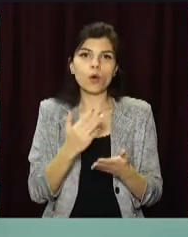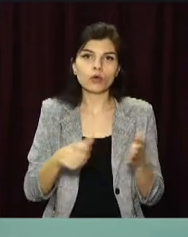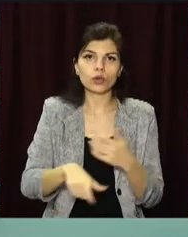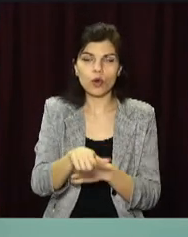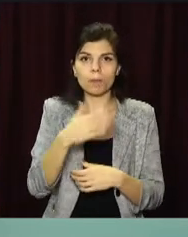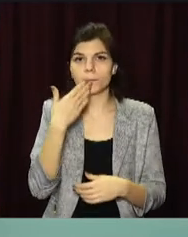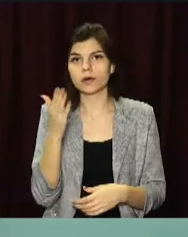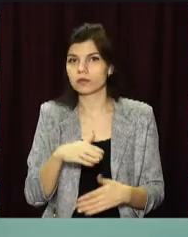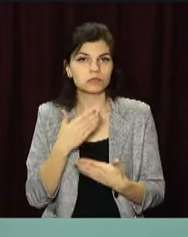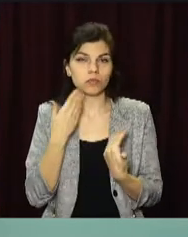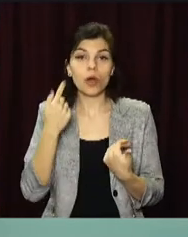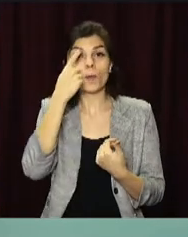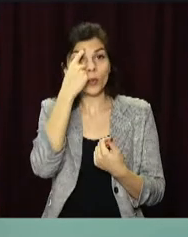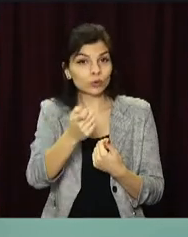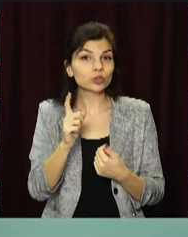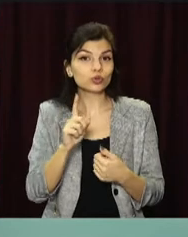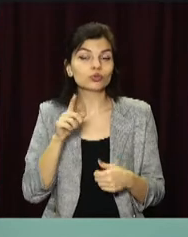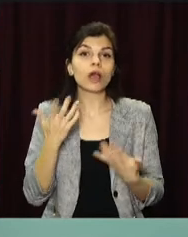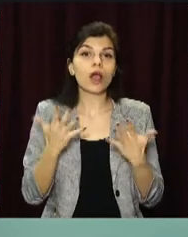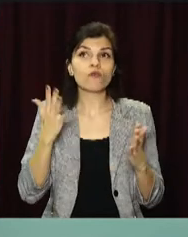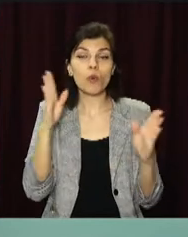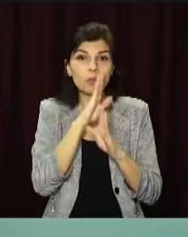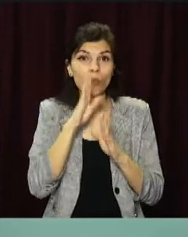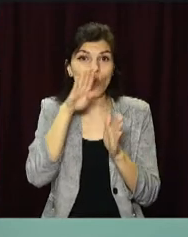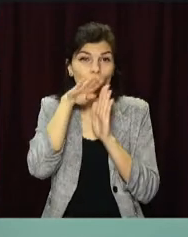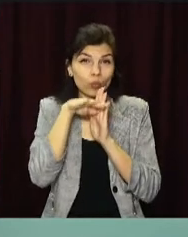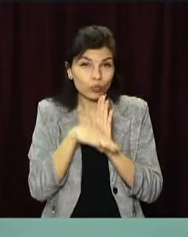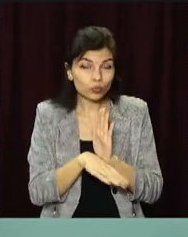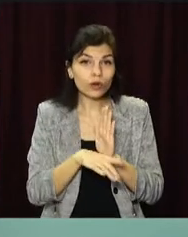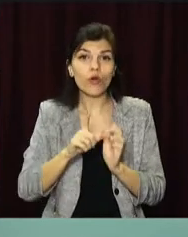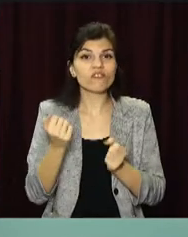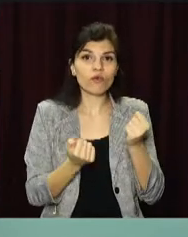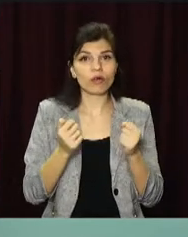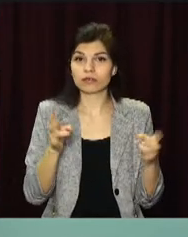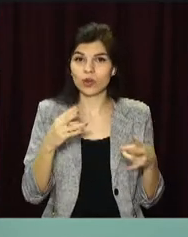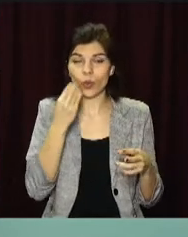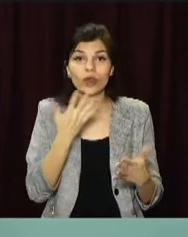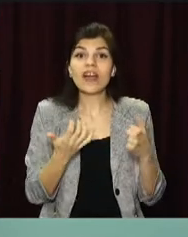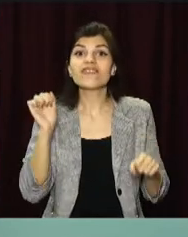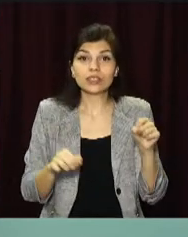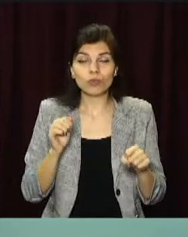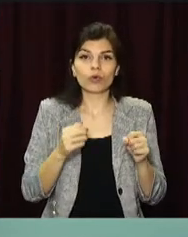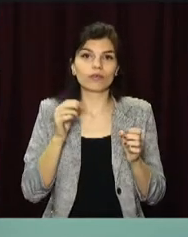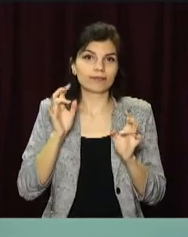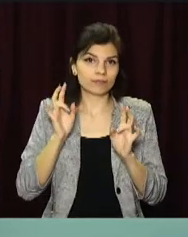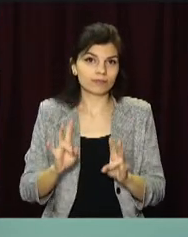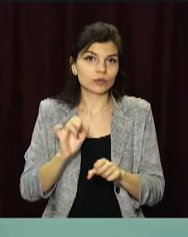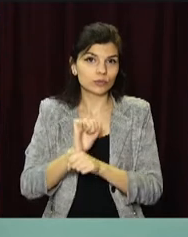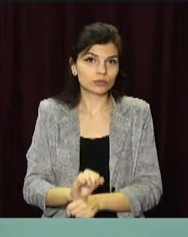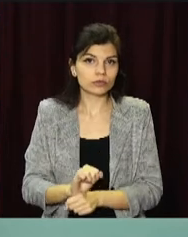доріг. Попереджаємо, що у разі погіршення погодних умов, щоб водії не виїжджали на дороги